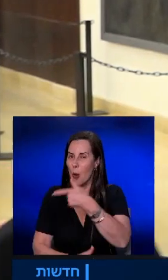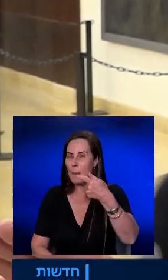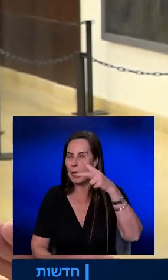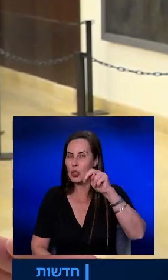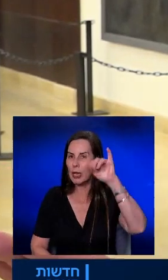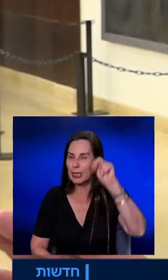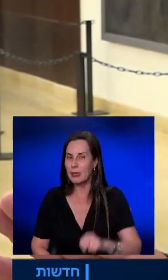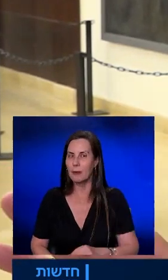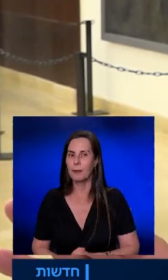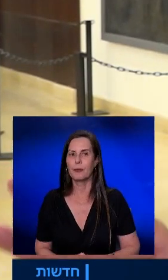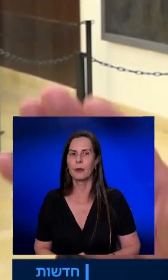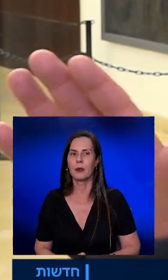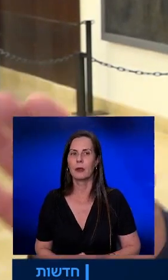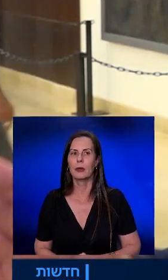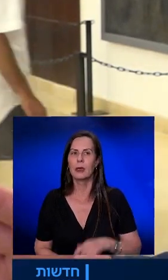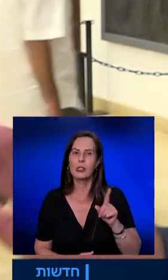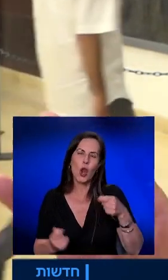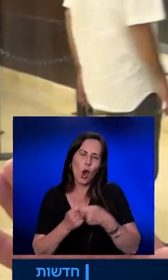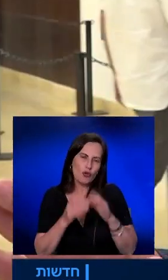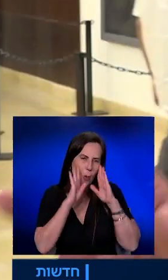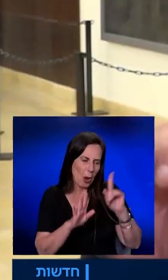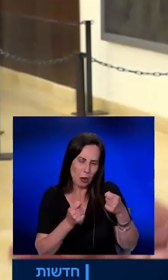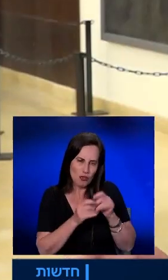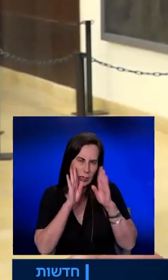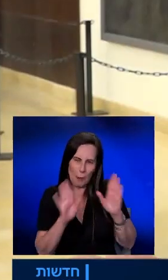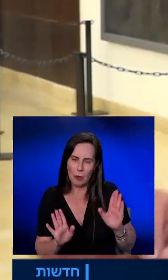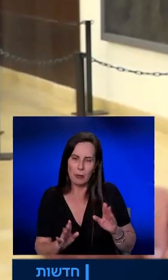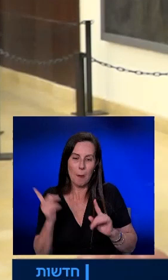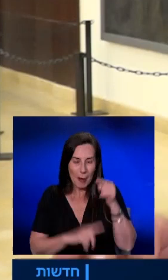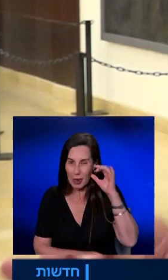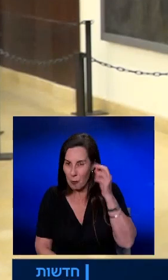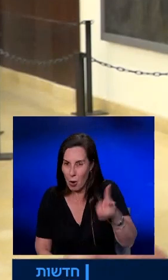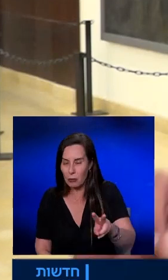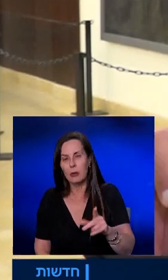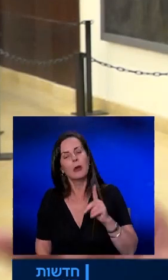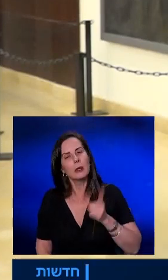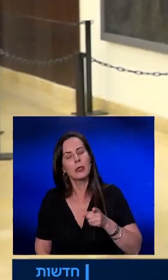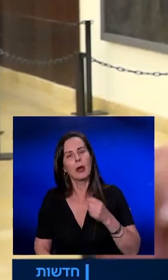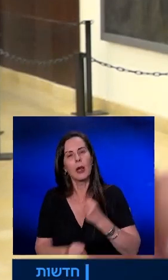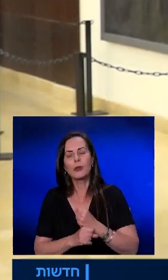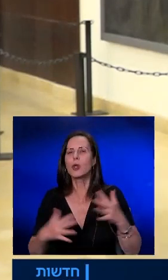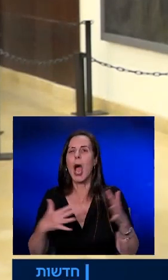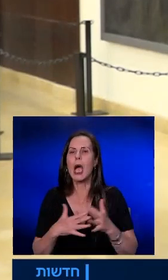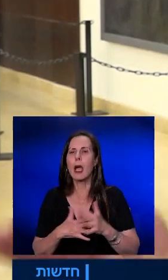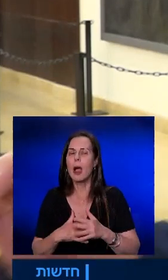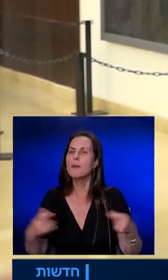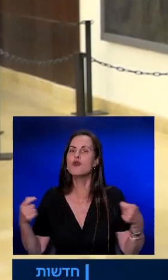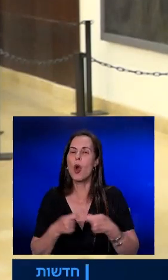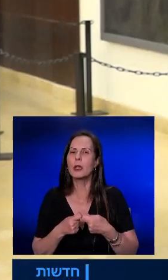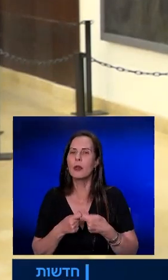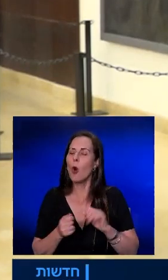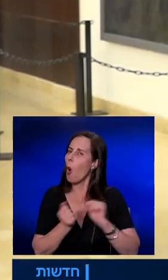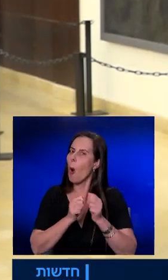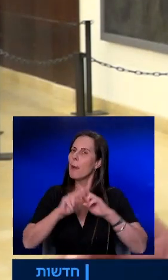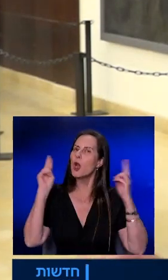אל-ג'זירה בג'נין? זה לא עניין של סומך או לא סומך. במקרה הזה ראוי לנהל חקירה משותפת או